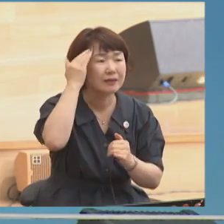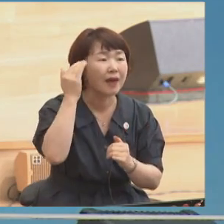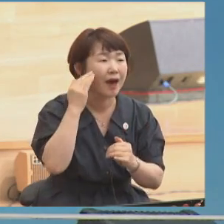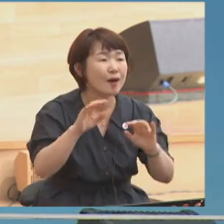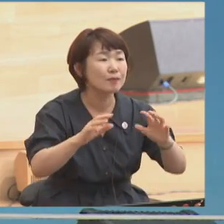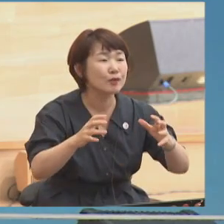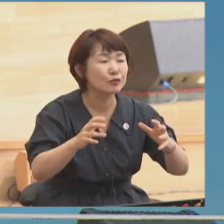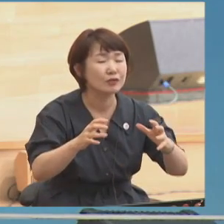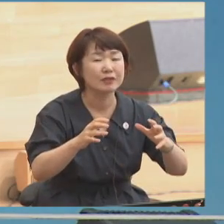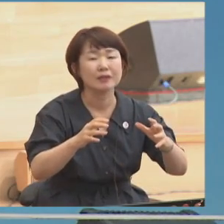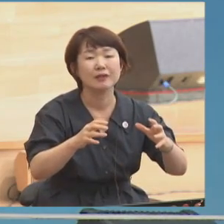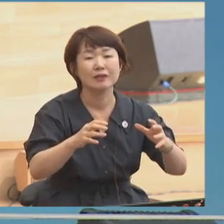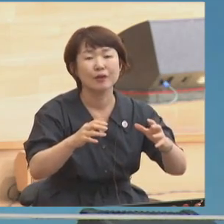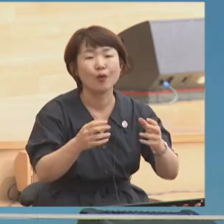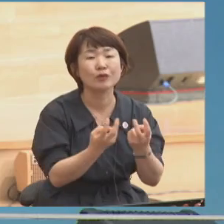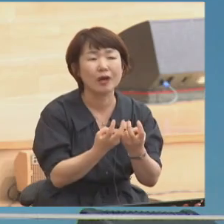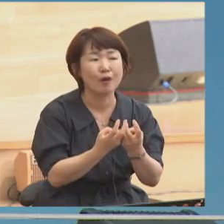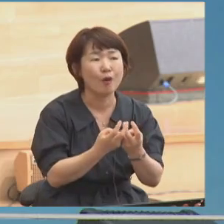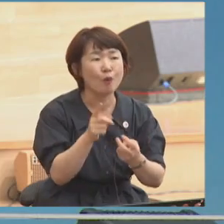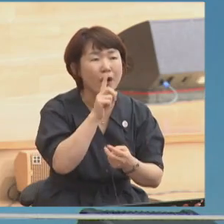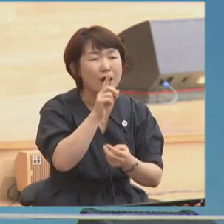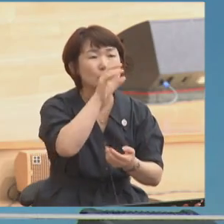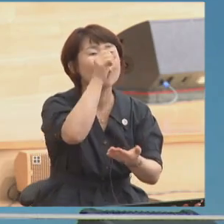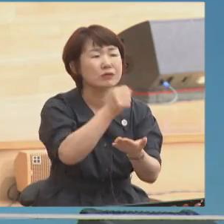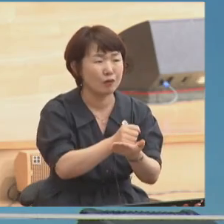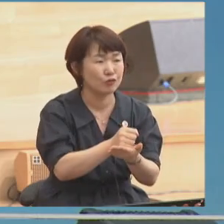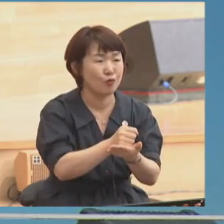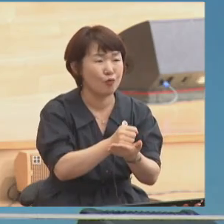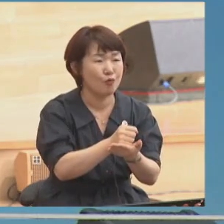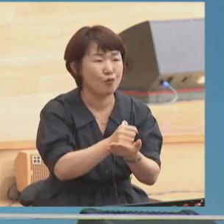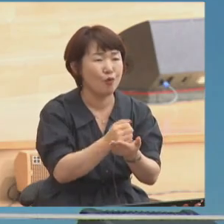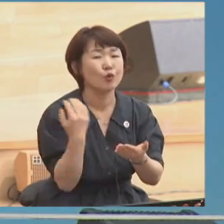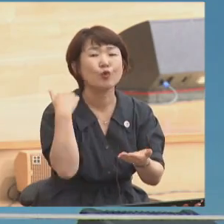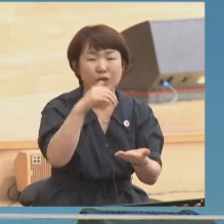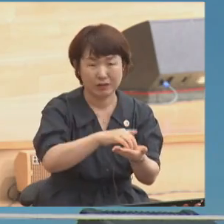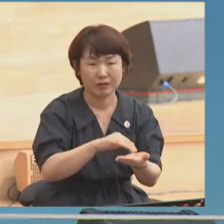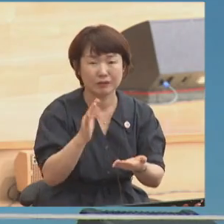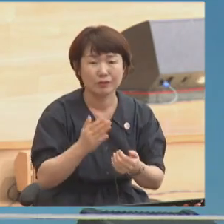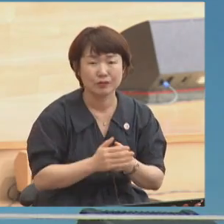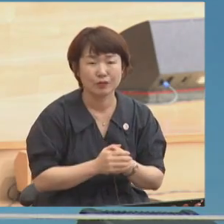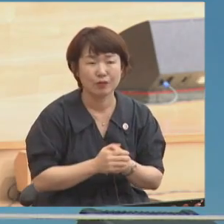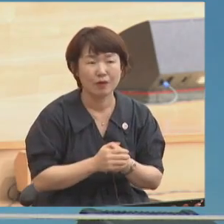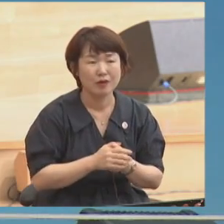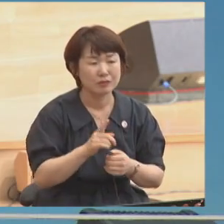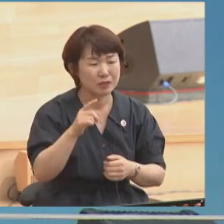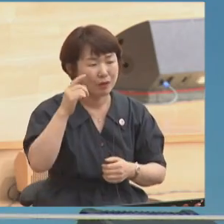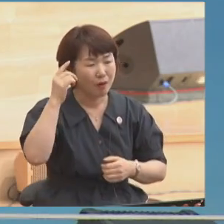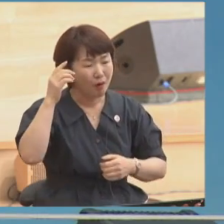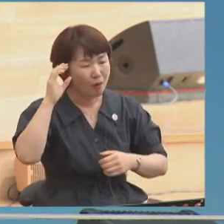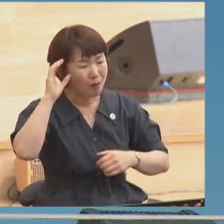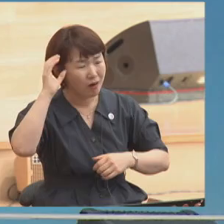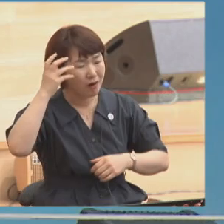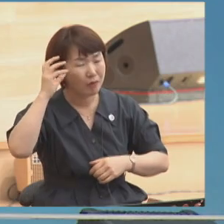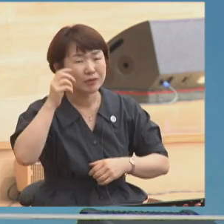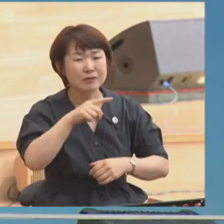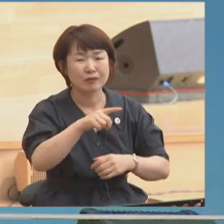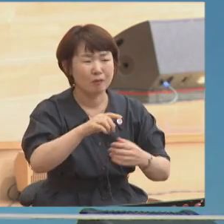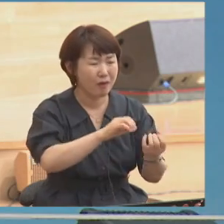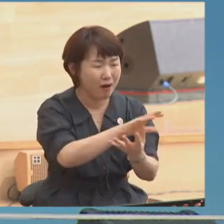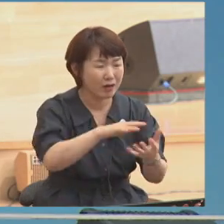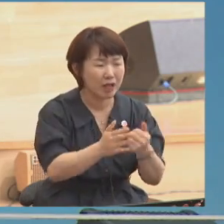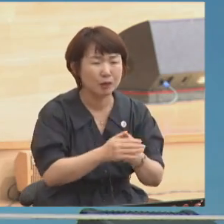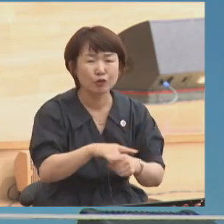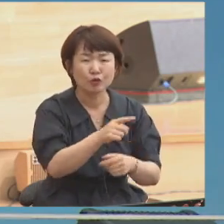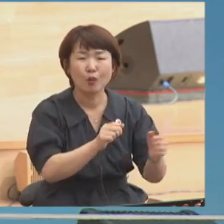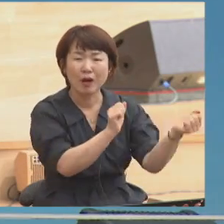대한민국이 좀 정상으로 돌아갈 거 아니겠어요? 막 미쳐 돌아가는 세상에 우리도 같이 막